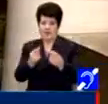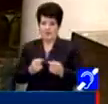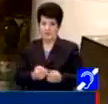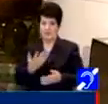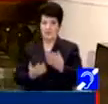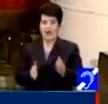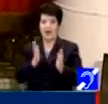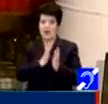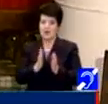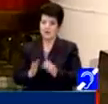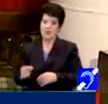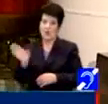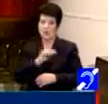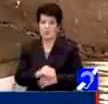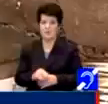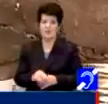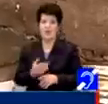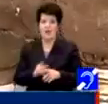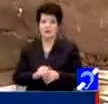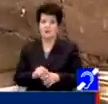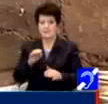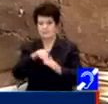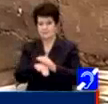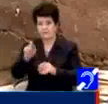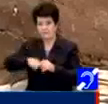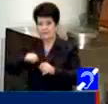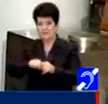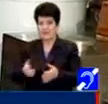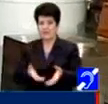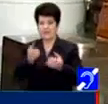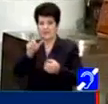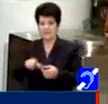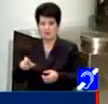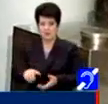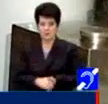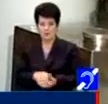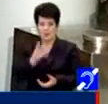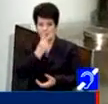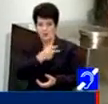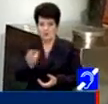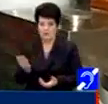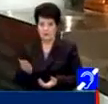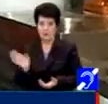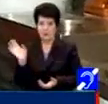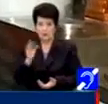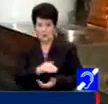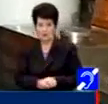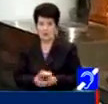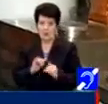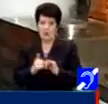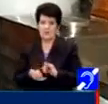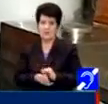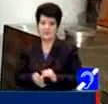s-au respectat toate măsurile de securitate, beciul a fost verificat de salvatori. După cum vedem la dumneavoastră, aici sunt toate